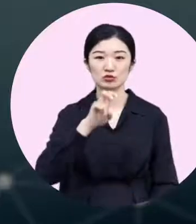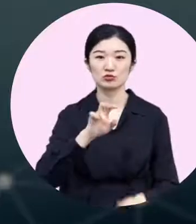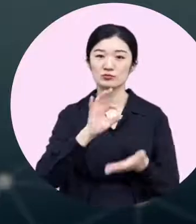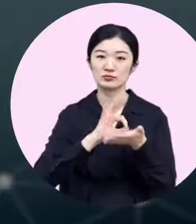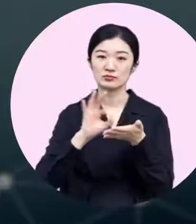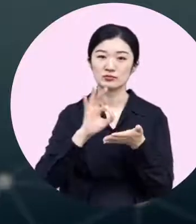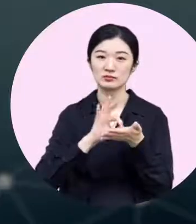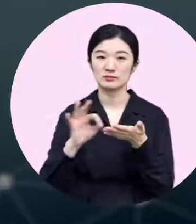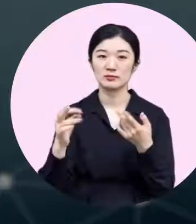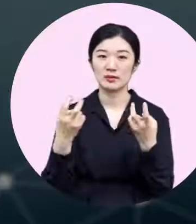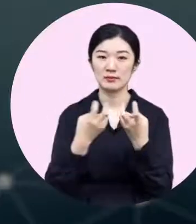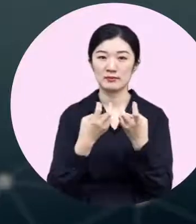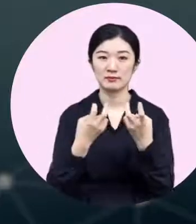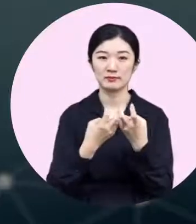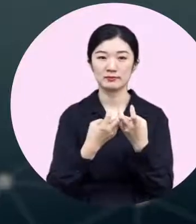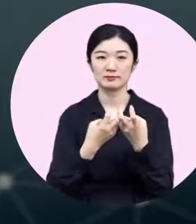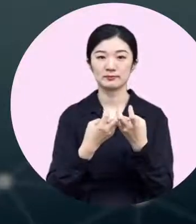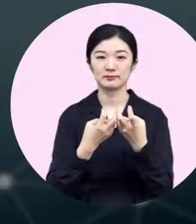사용